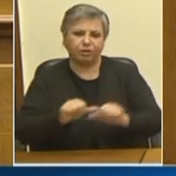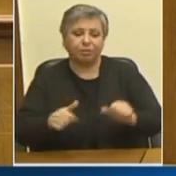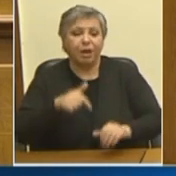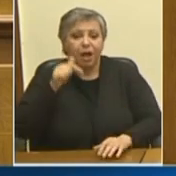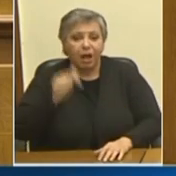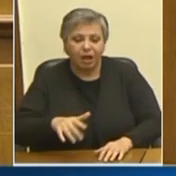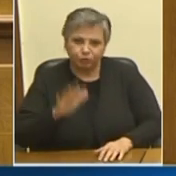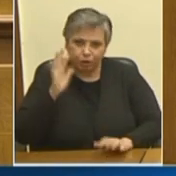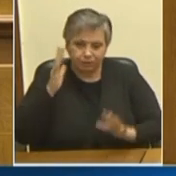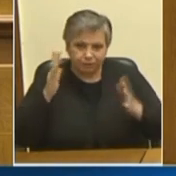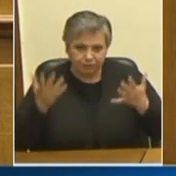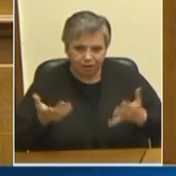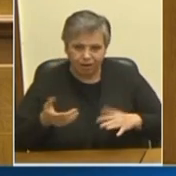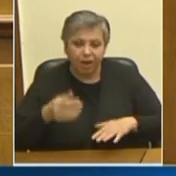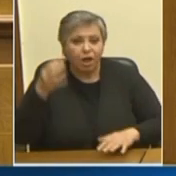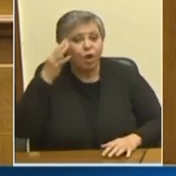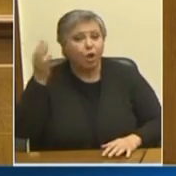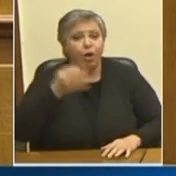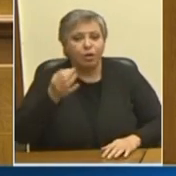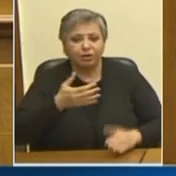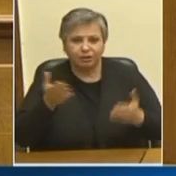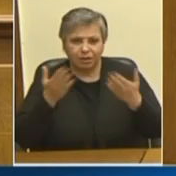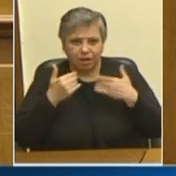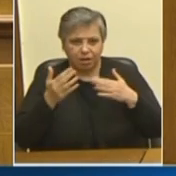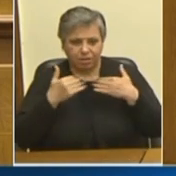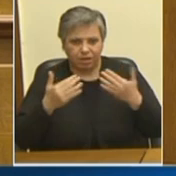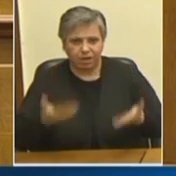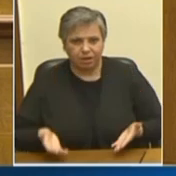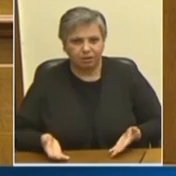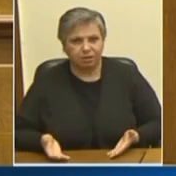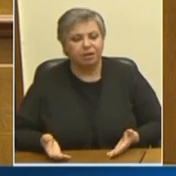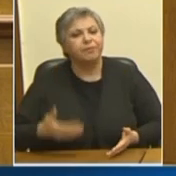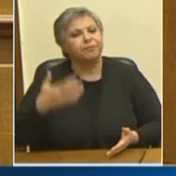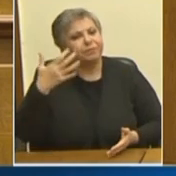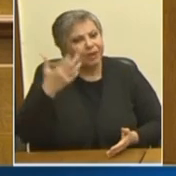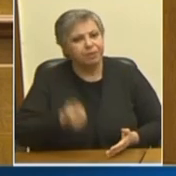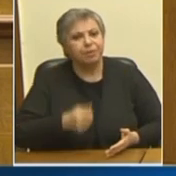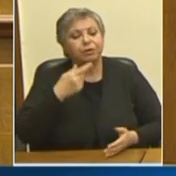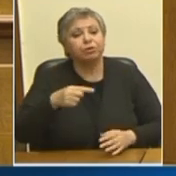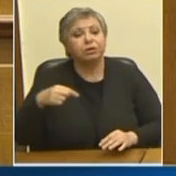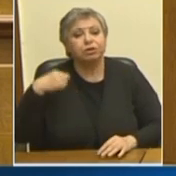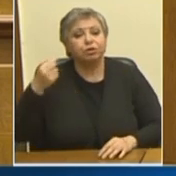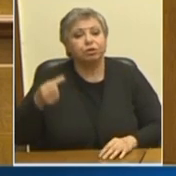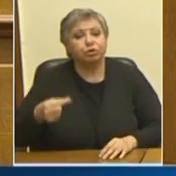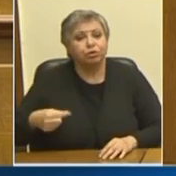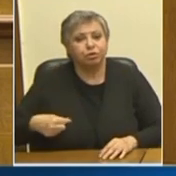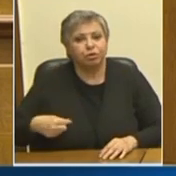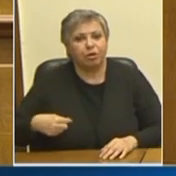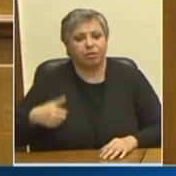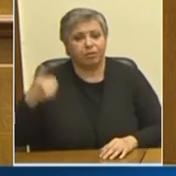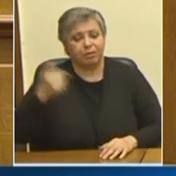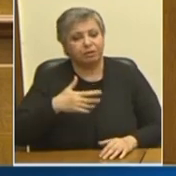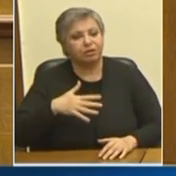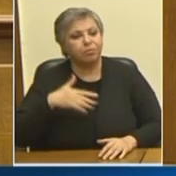λεφτά αυτές τις μισθοδοσίες... Υπάρχουν ελλείψεις στο δημόσιο, αλλά υπάρχουν στο δημόσιο και πολλές